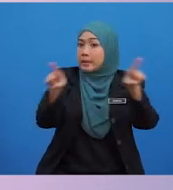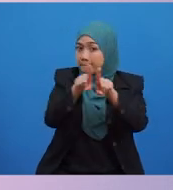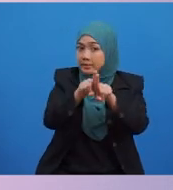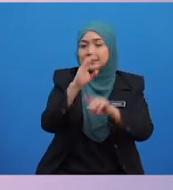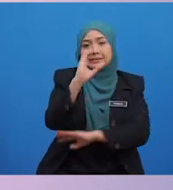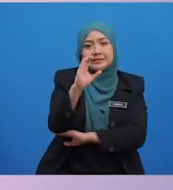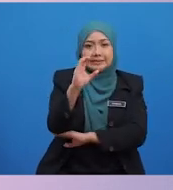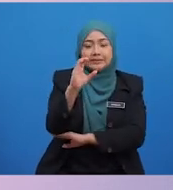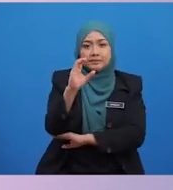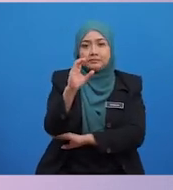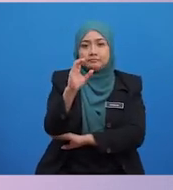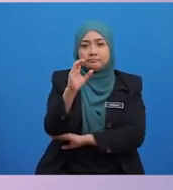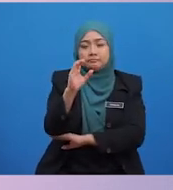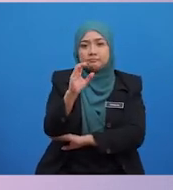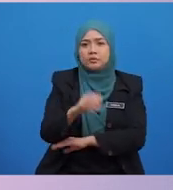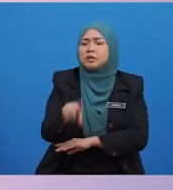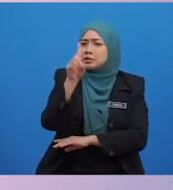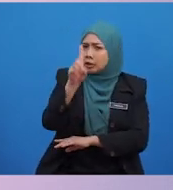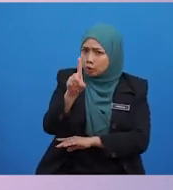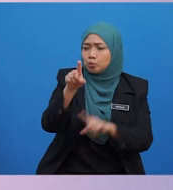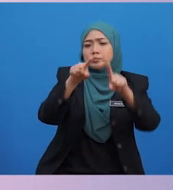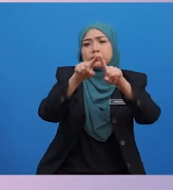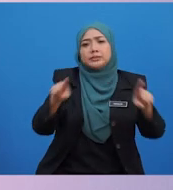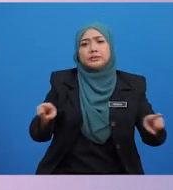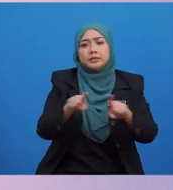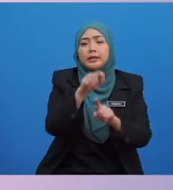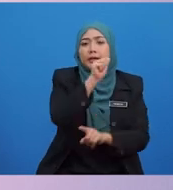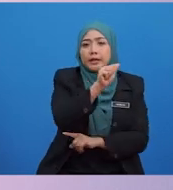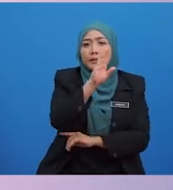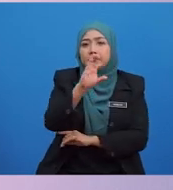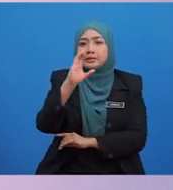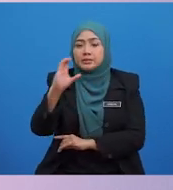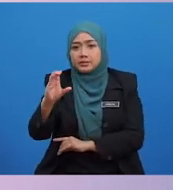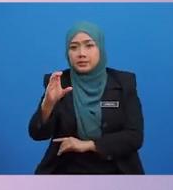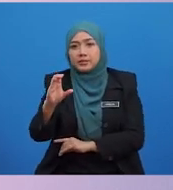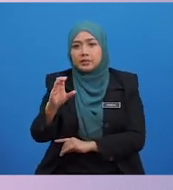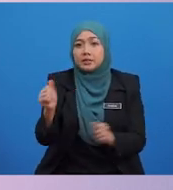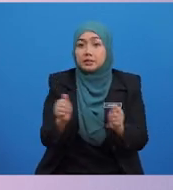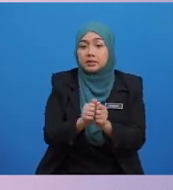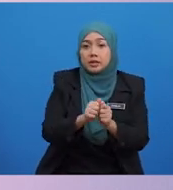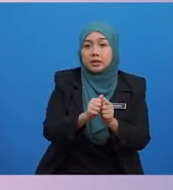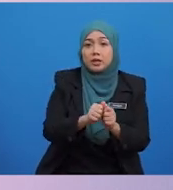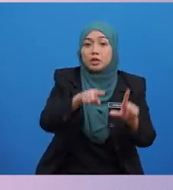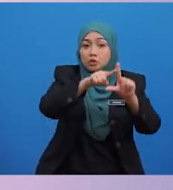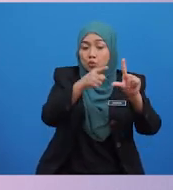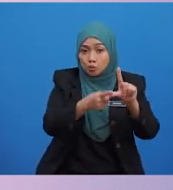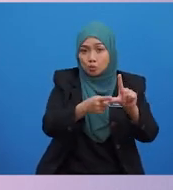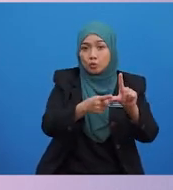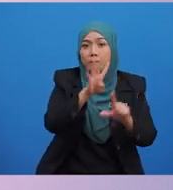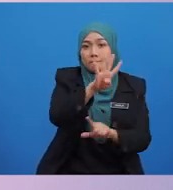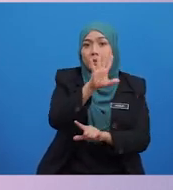si make hanya satu segitiga ABC dengan sudut b a c =